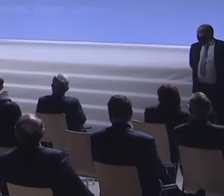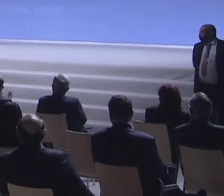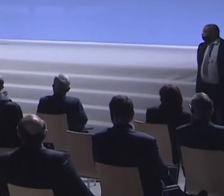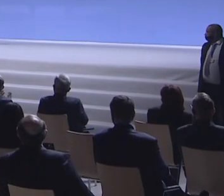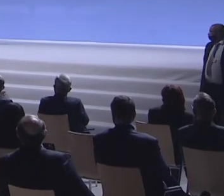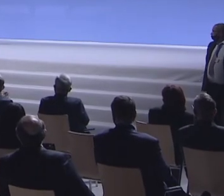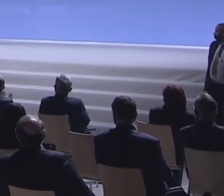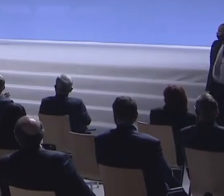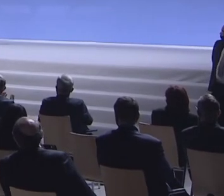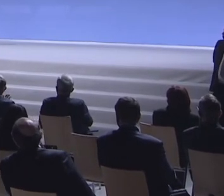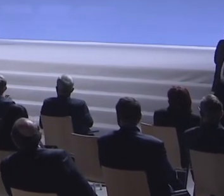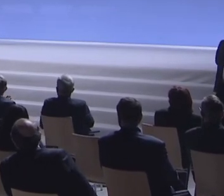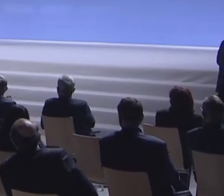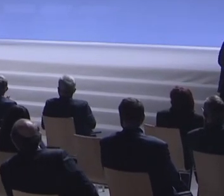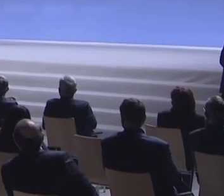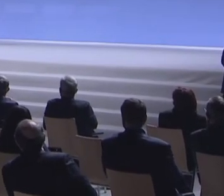Thank you very much.